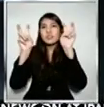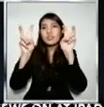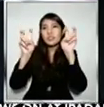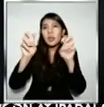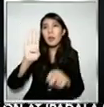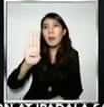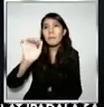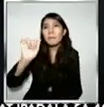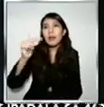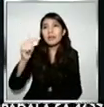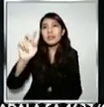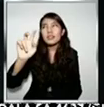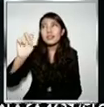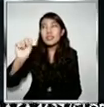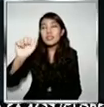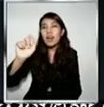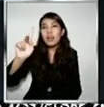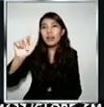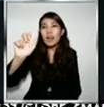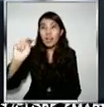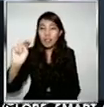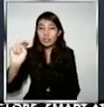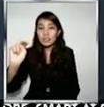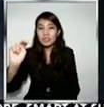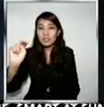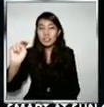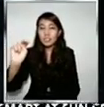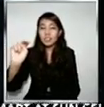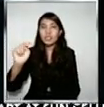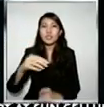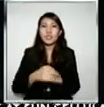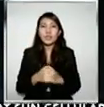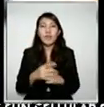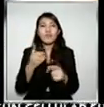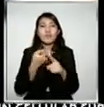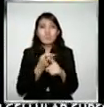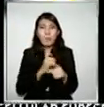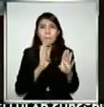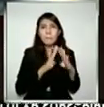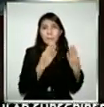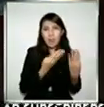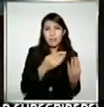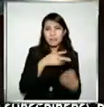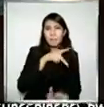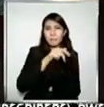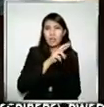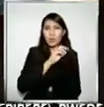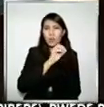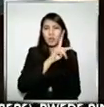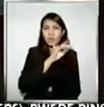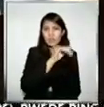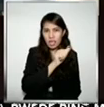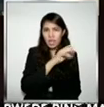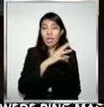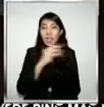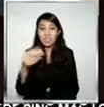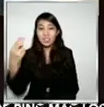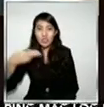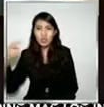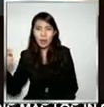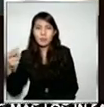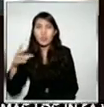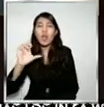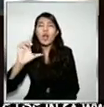ng parokya ni Edgar with the late master rapper Francis Magalona at Glock 9. Kitang-kita na easing-easy at swabe